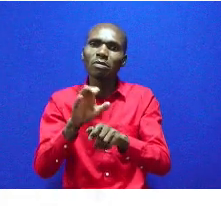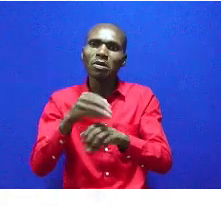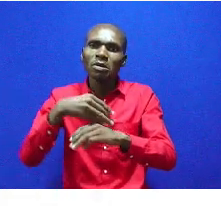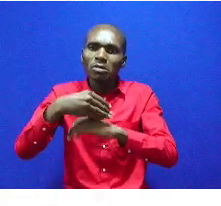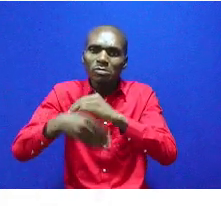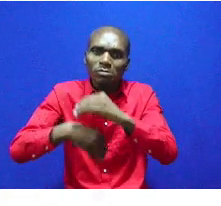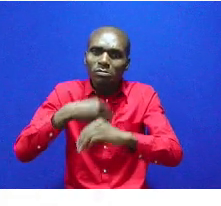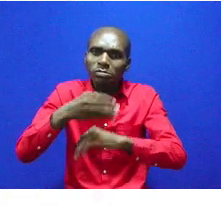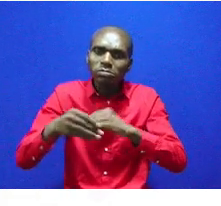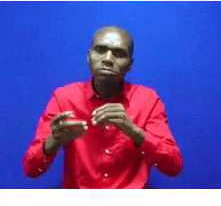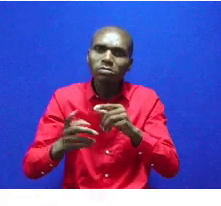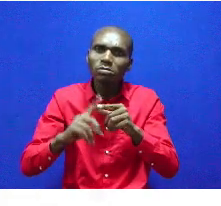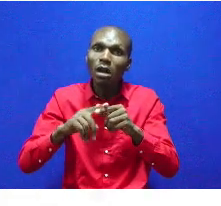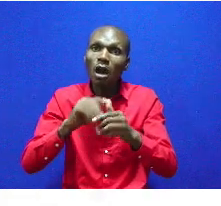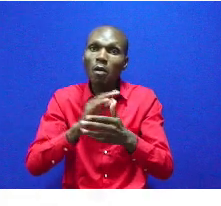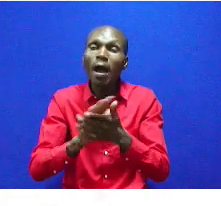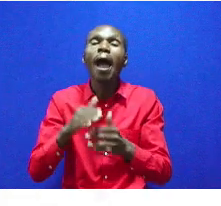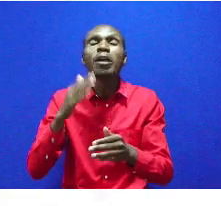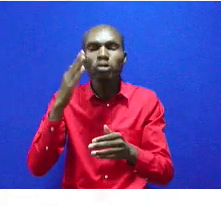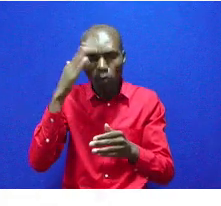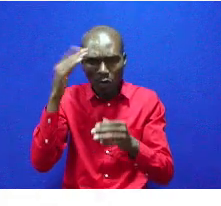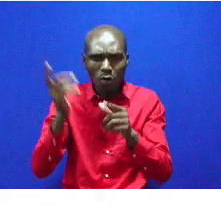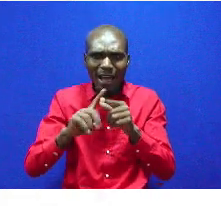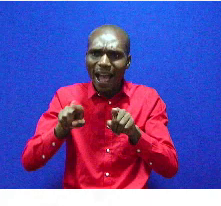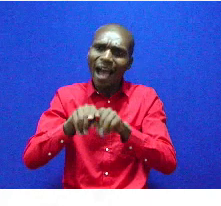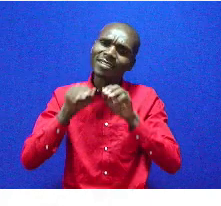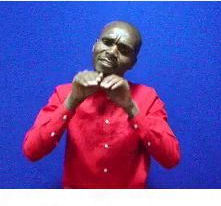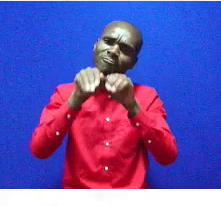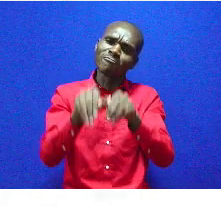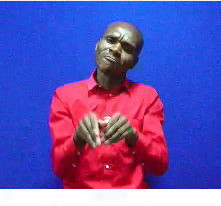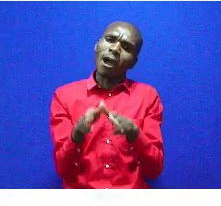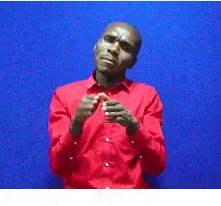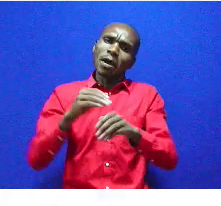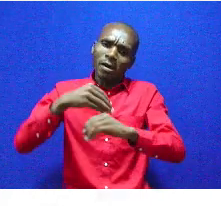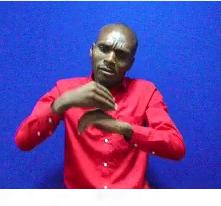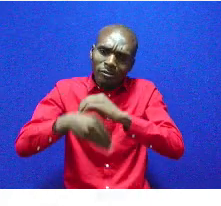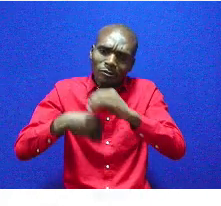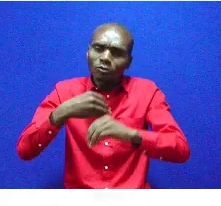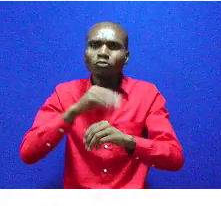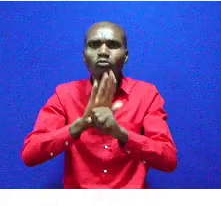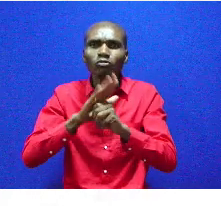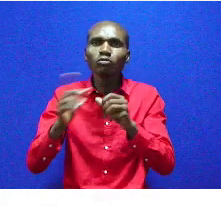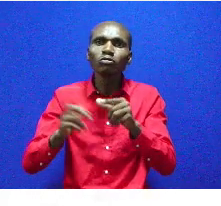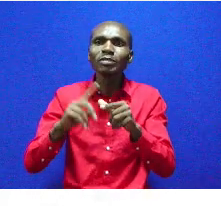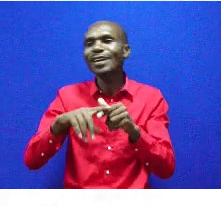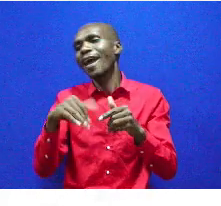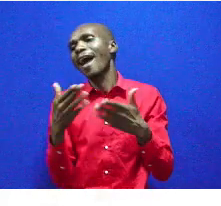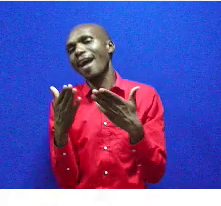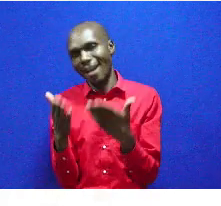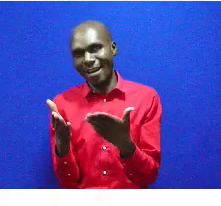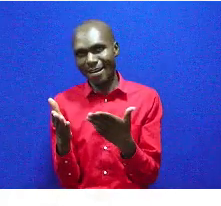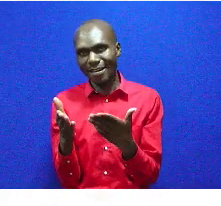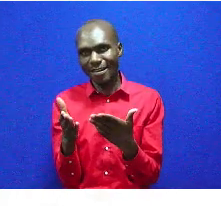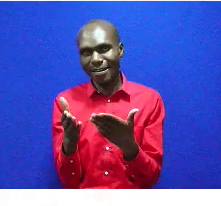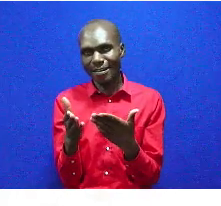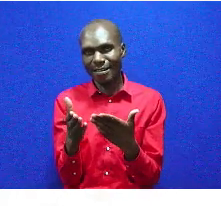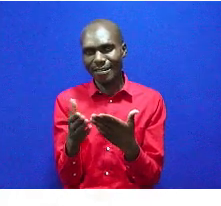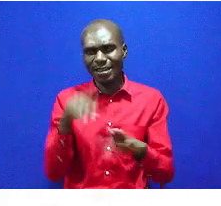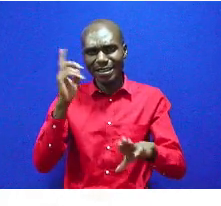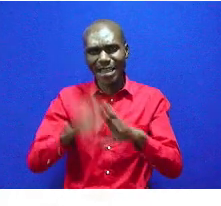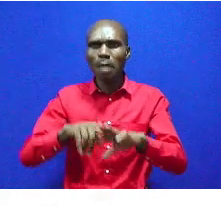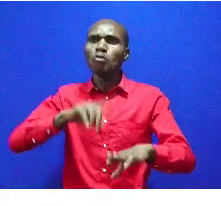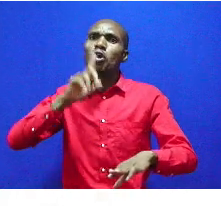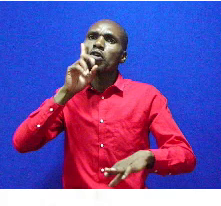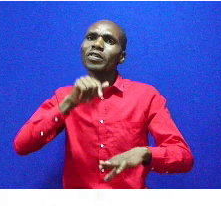avocado. Mimi najua nyinyi pia ni wakulima ya avocado na macadamia. Tukimaliza hii safari